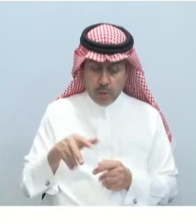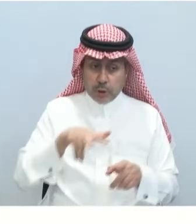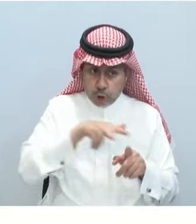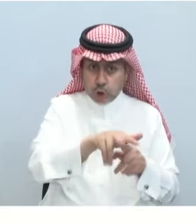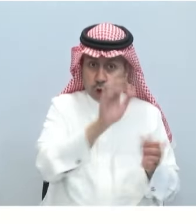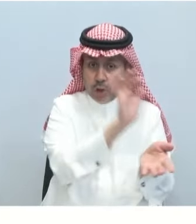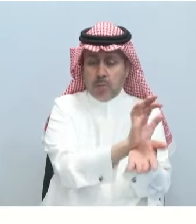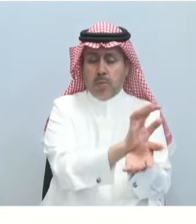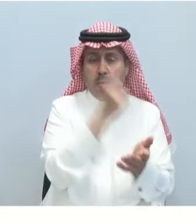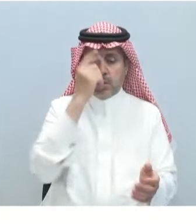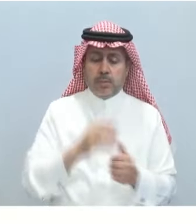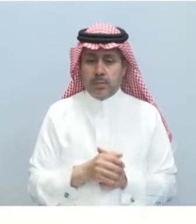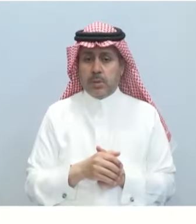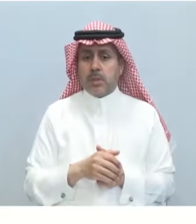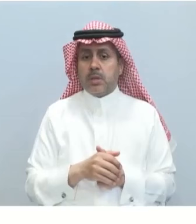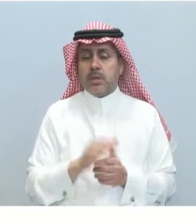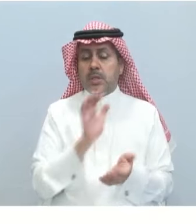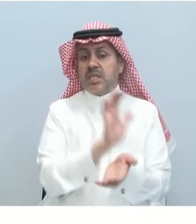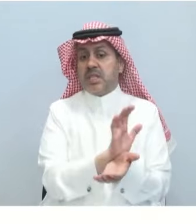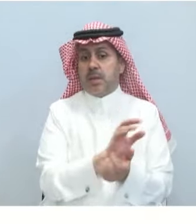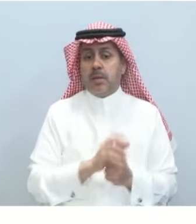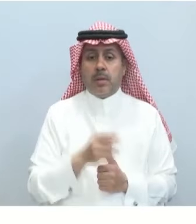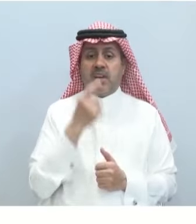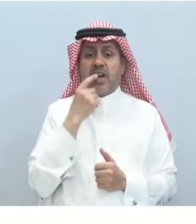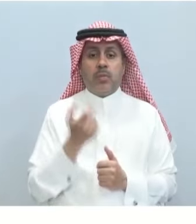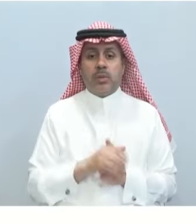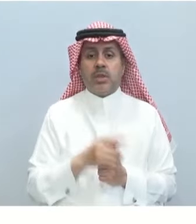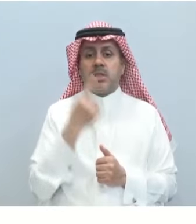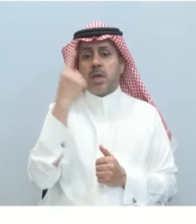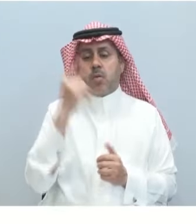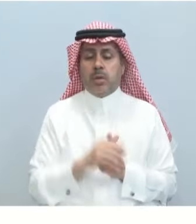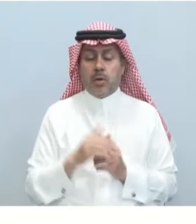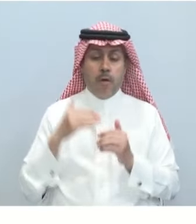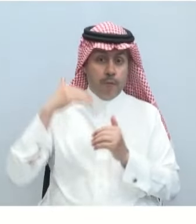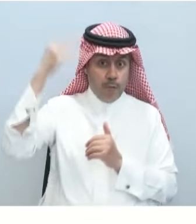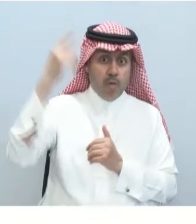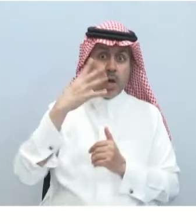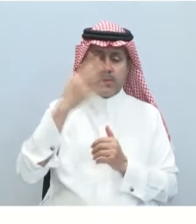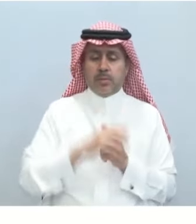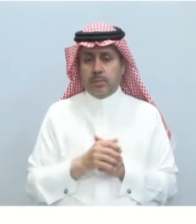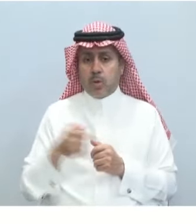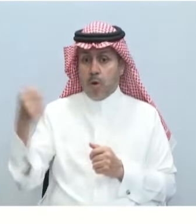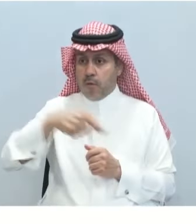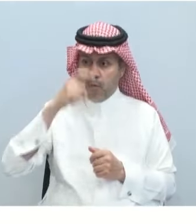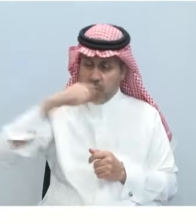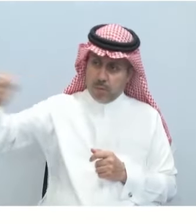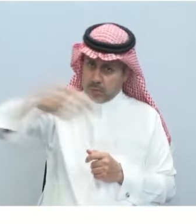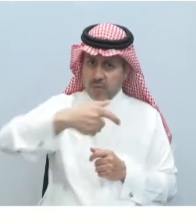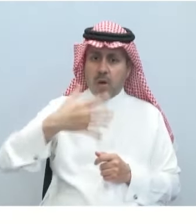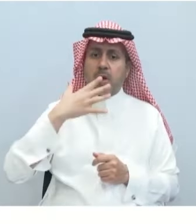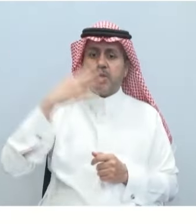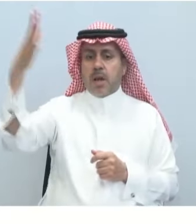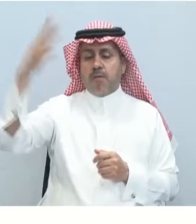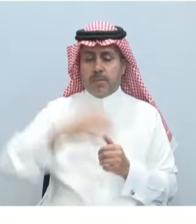اليه فقره واحد من هذه الماده السجن مده لا تقل عن سنه ولا تزيد عن خمس سنوات وغرامه لا تقل عن 550 ال